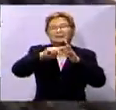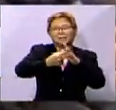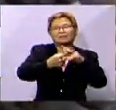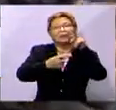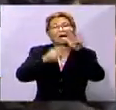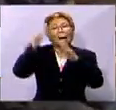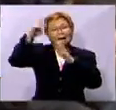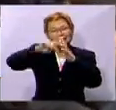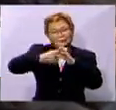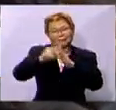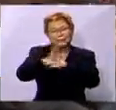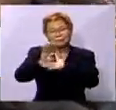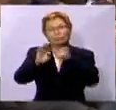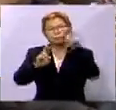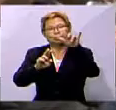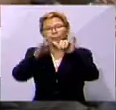ini.